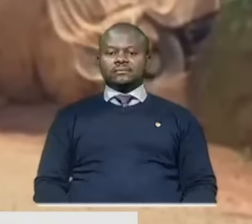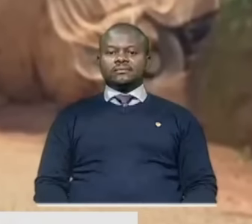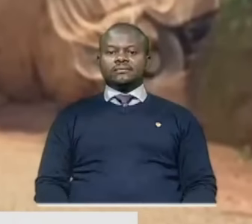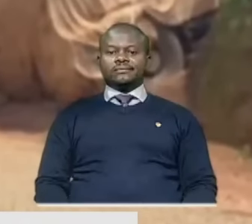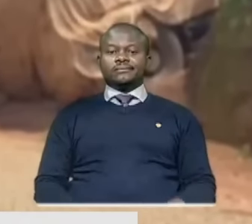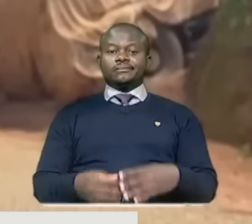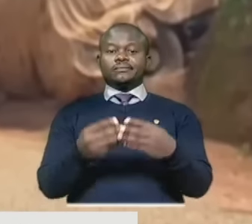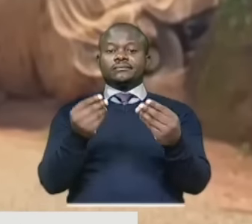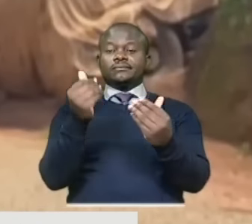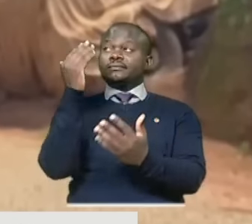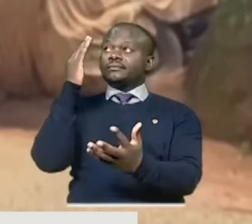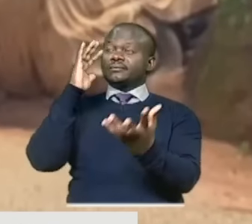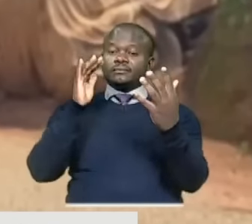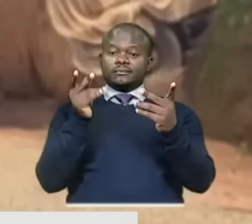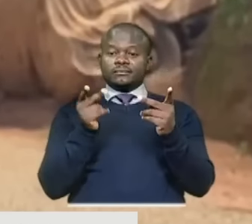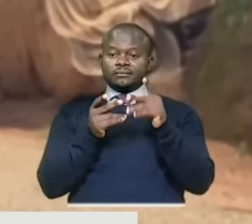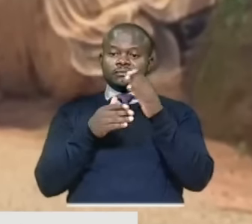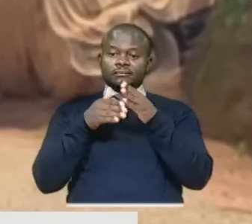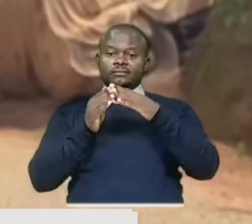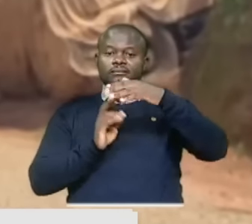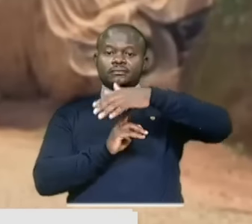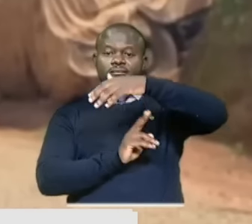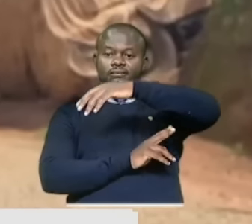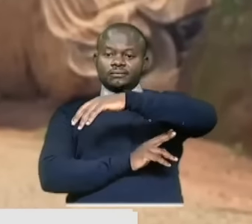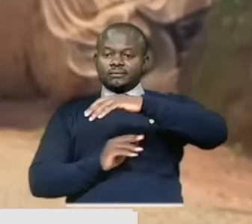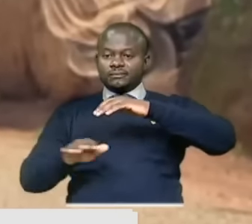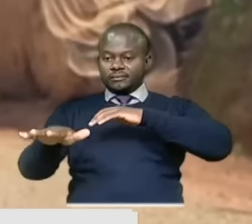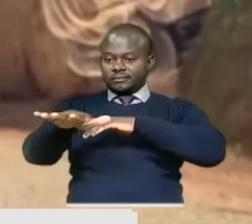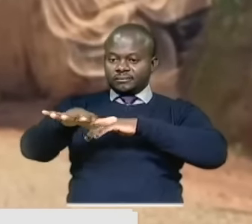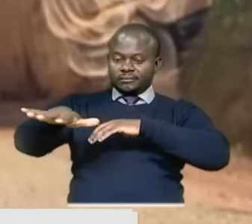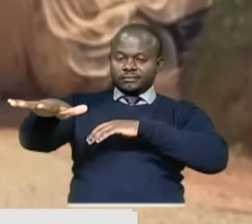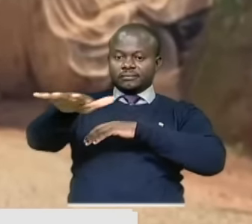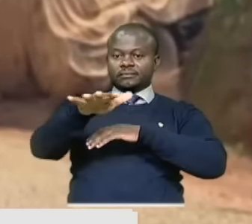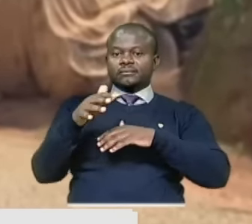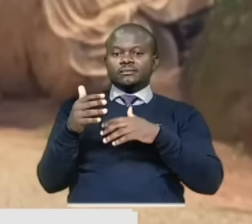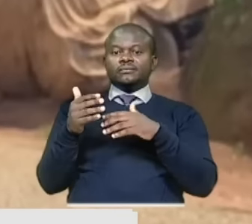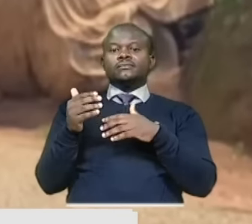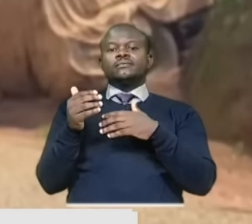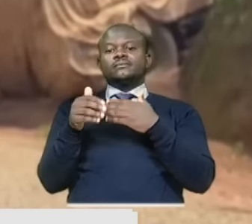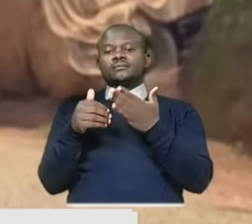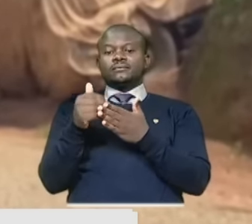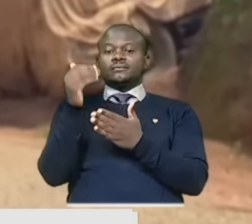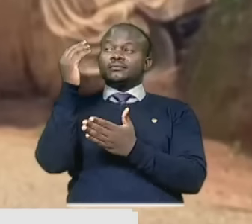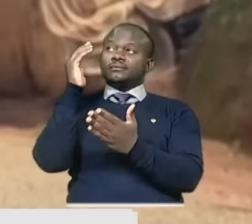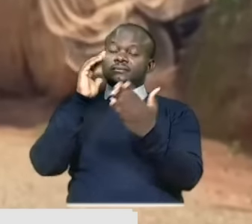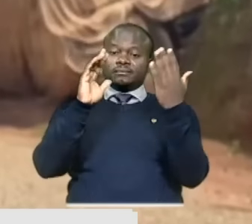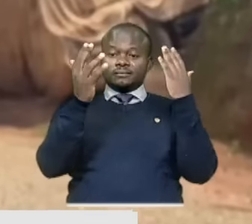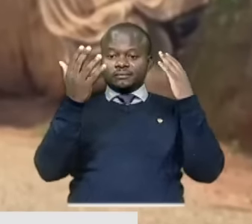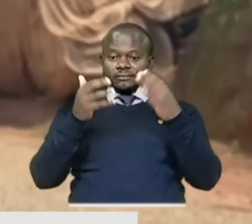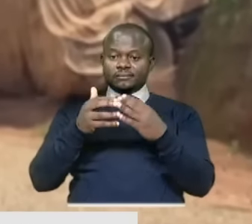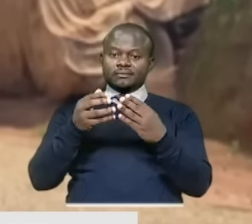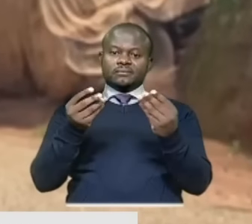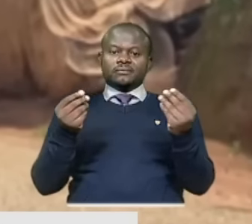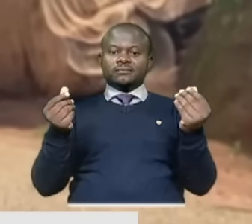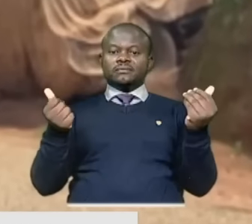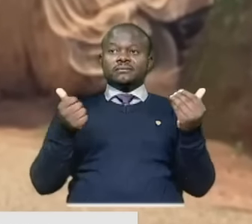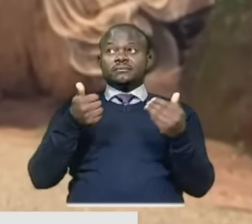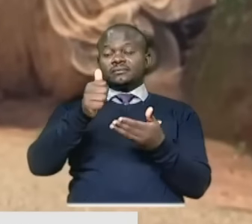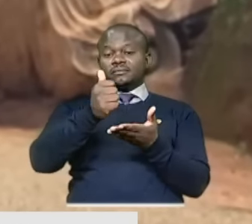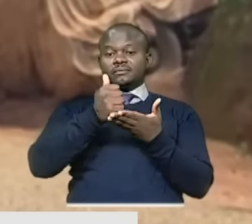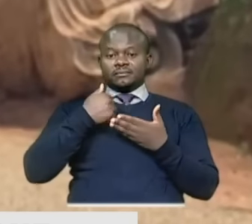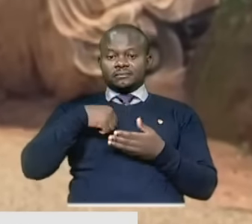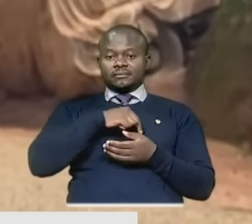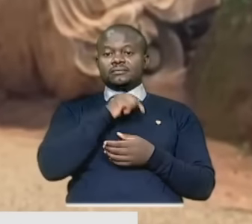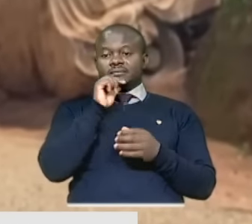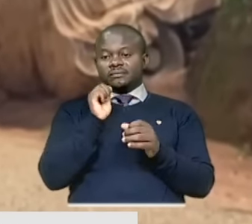ishyamba ahantu bubatse iteme hepfo ahangaha kuri no muhanda iyo shyamba barajyangiza n'iryo ryari rihunze none